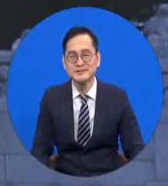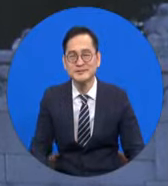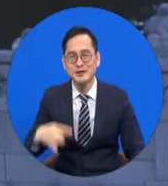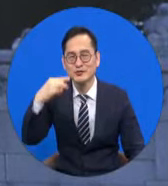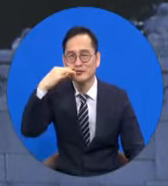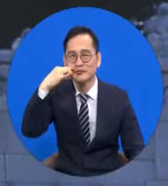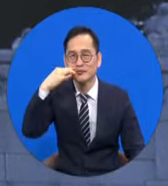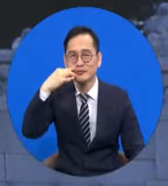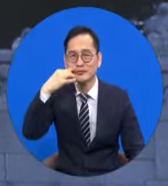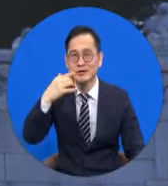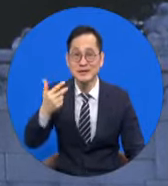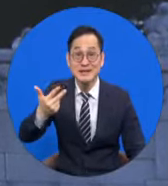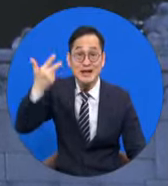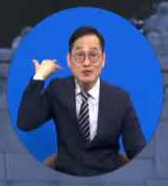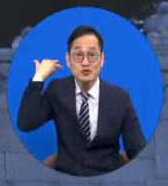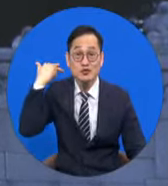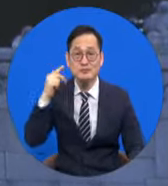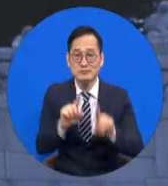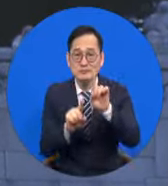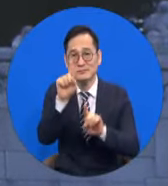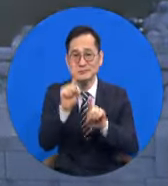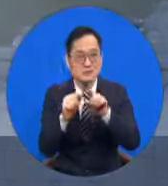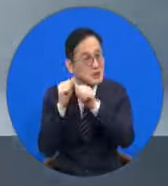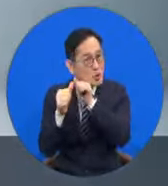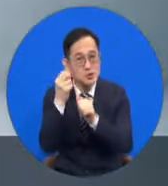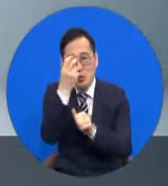실시돼서 발표된 여론조사 살펴보시죠.